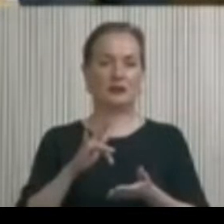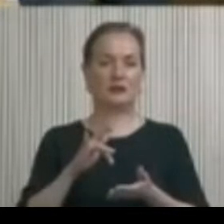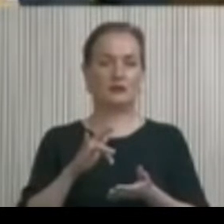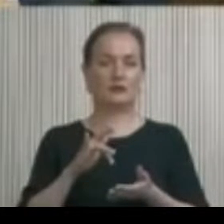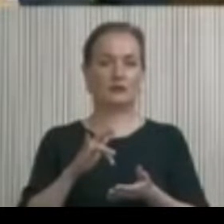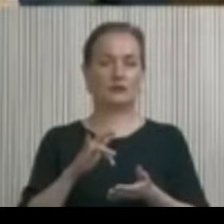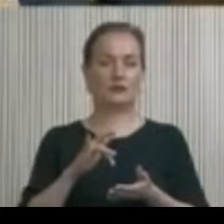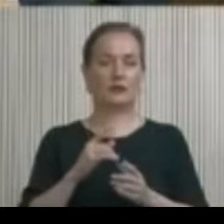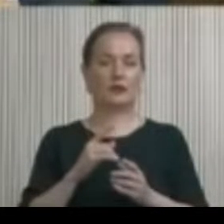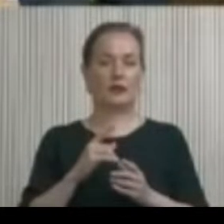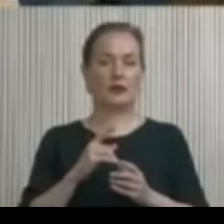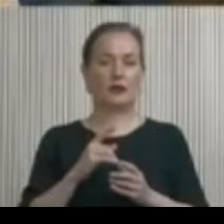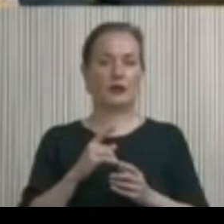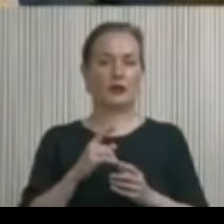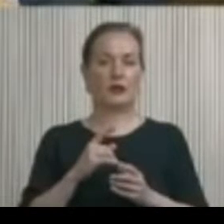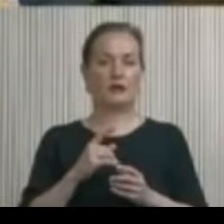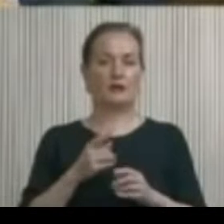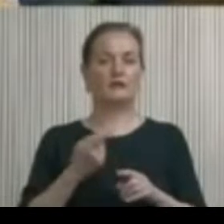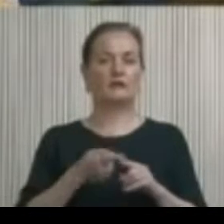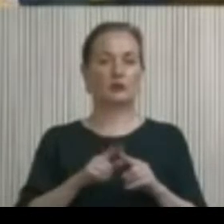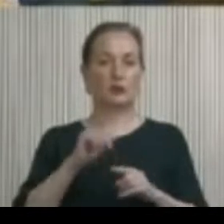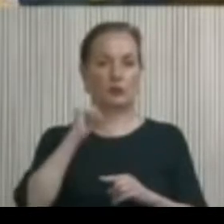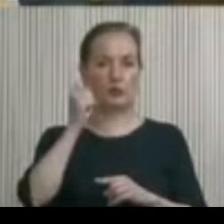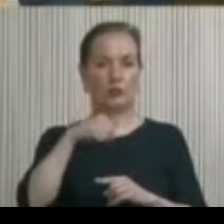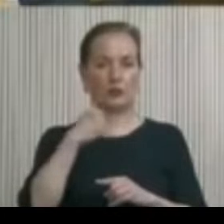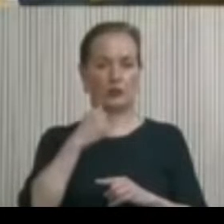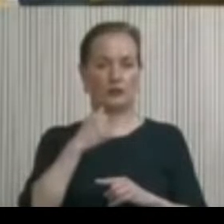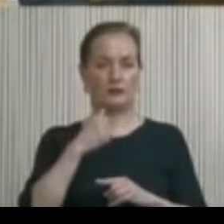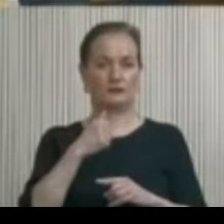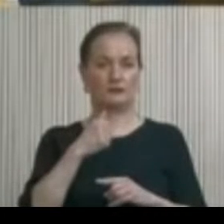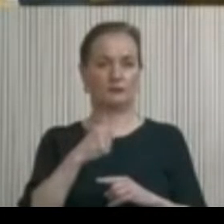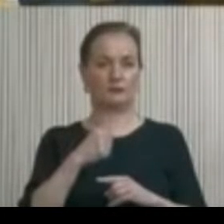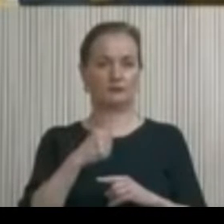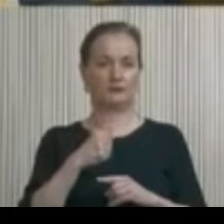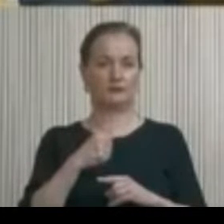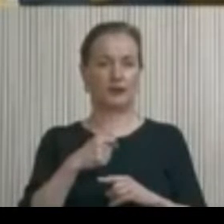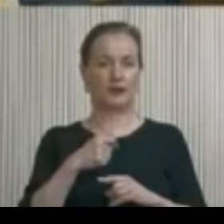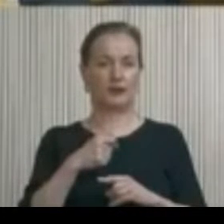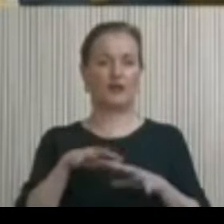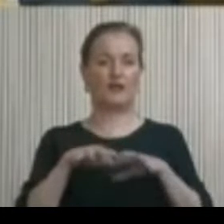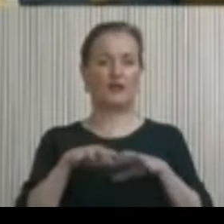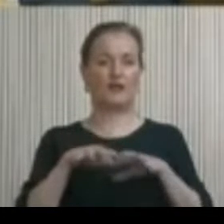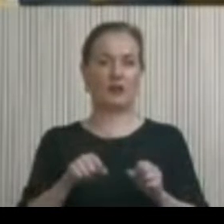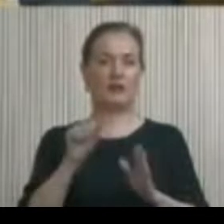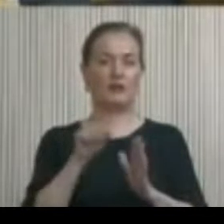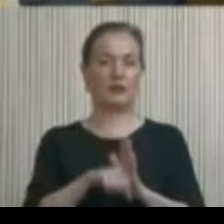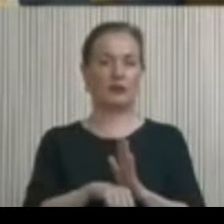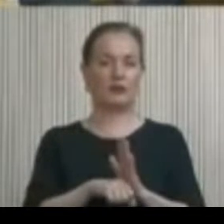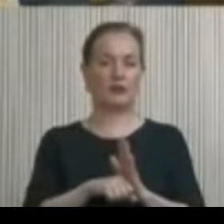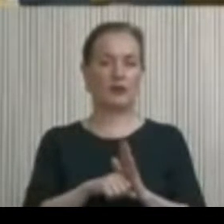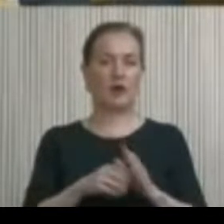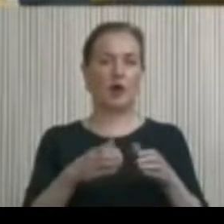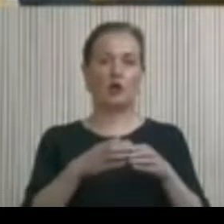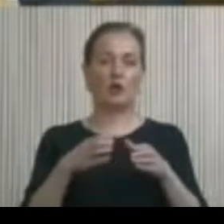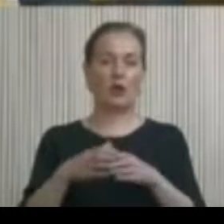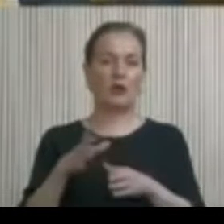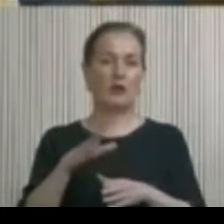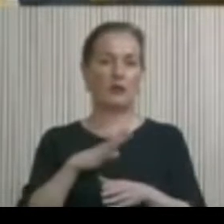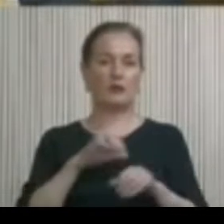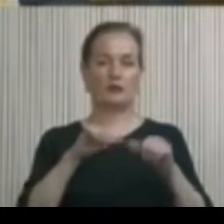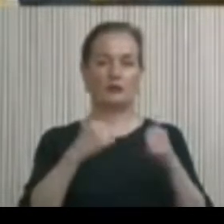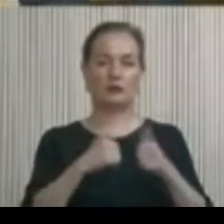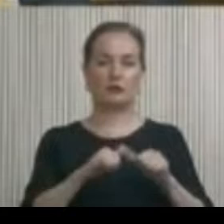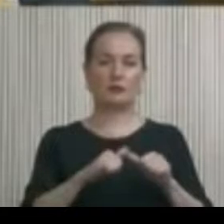вбила. Вбила, тому що по-іншому назвати не можна. Близько 10 громад, які були сформовані з 15